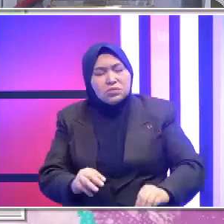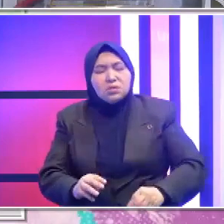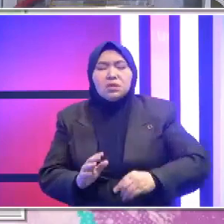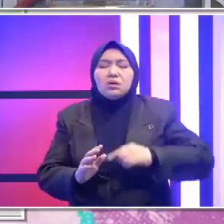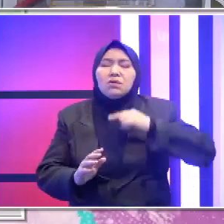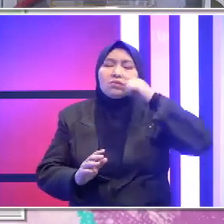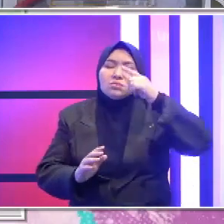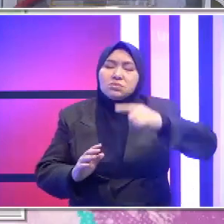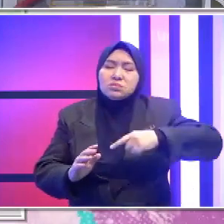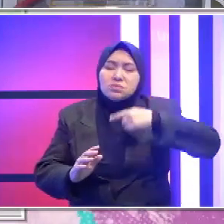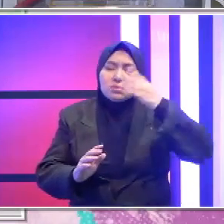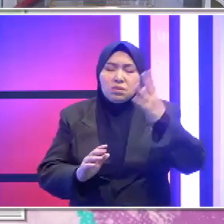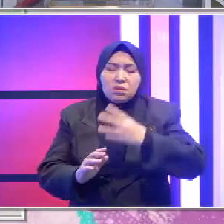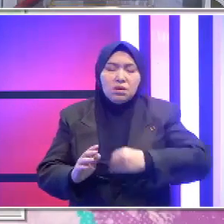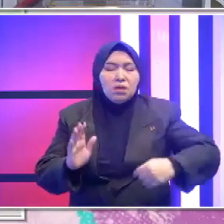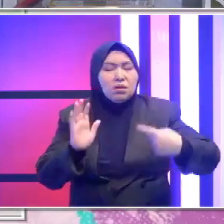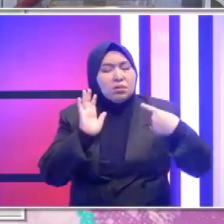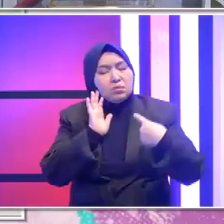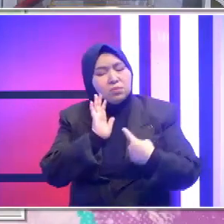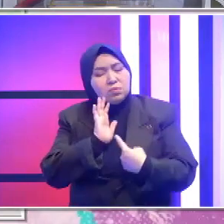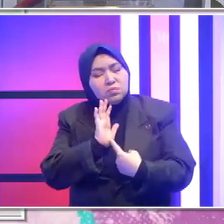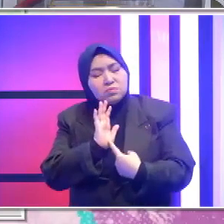waalaikum waalaikum